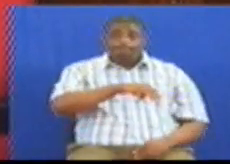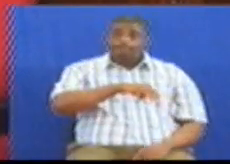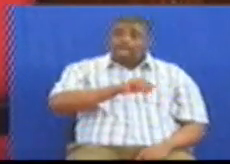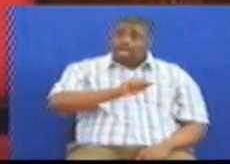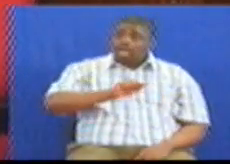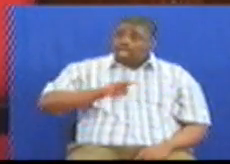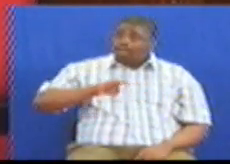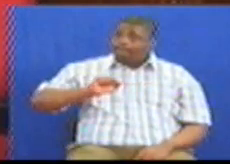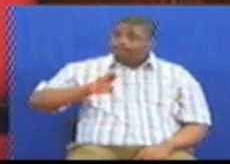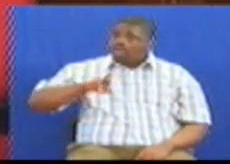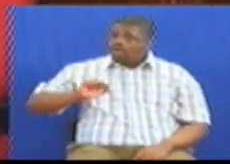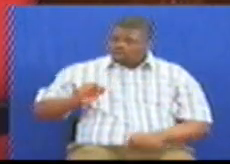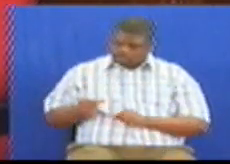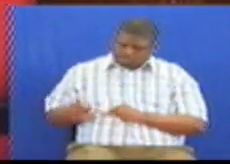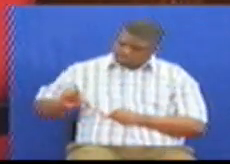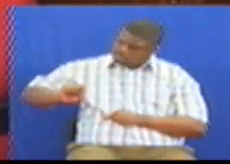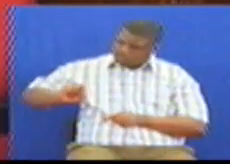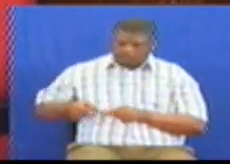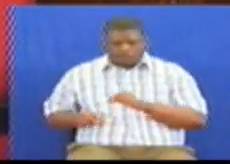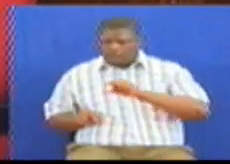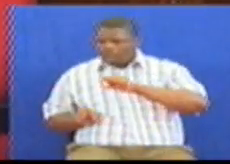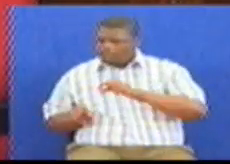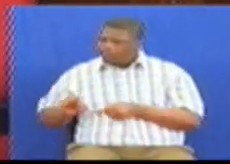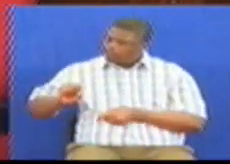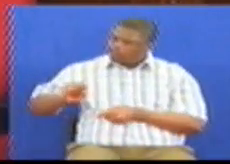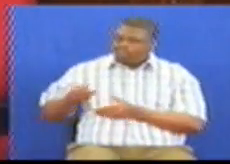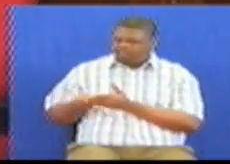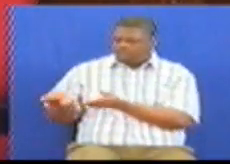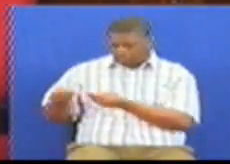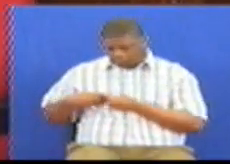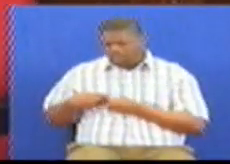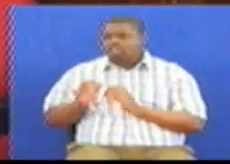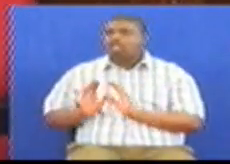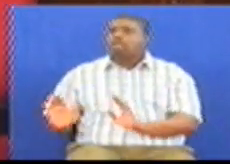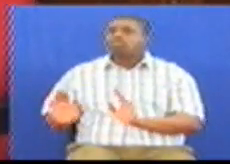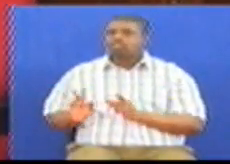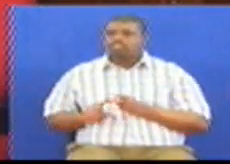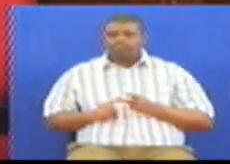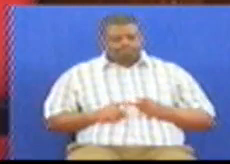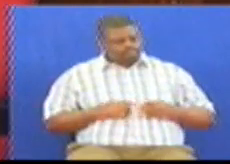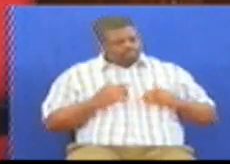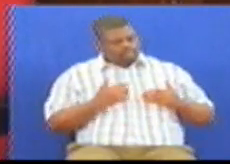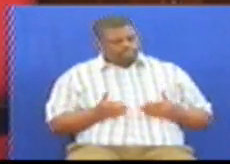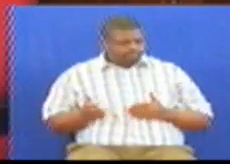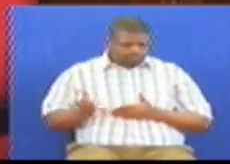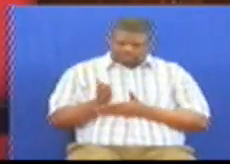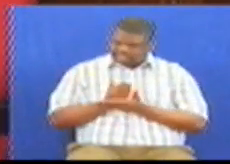pia fedha kwa maana ya karabati. Upande wa afya tuna vituo viwili vimeshakamilika pamoja